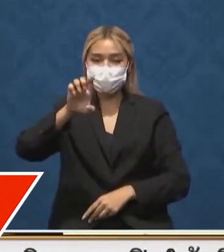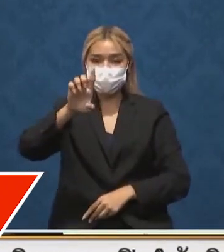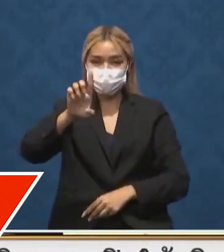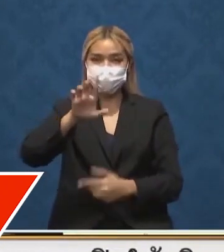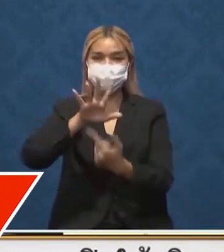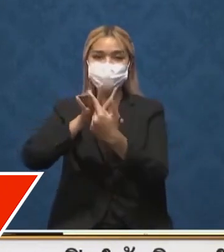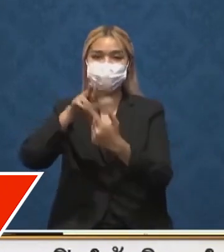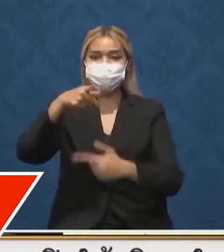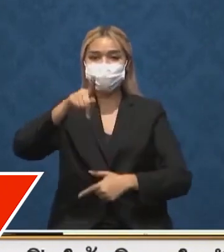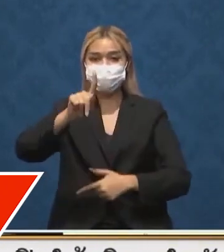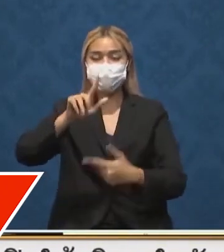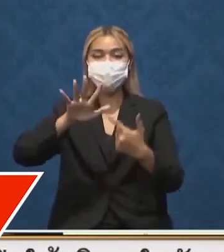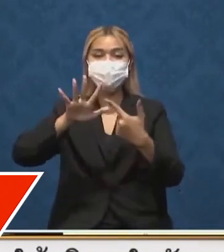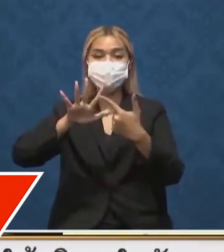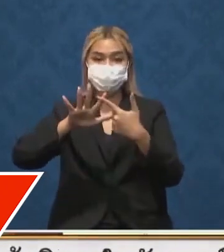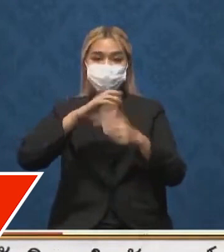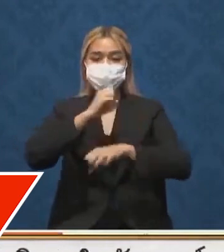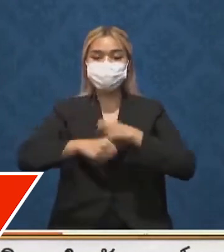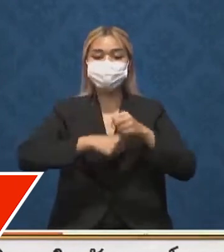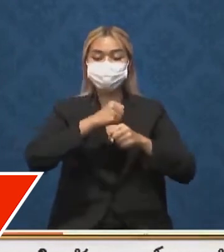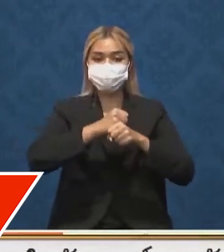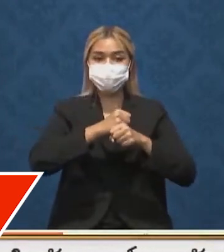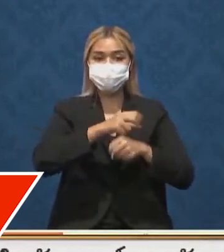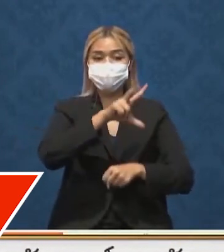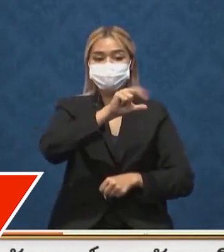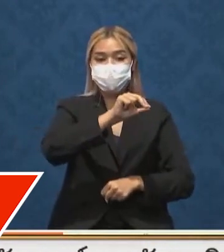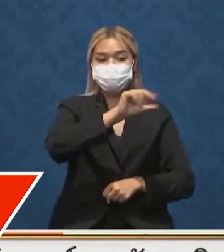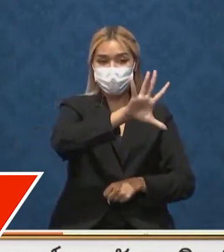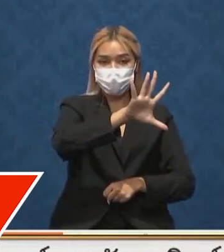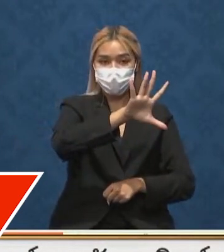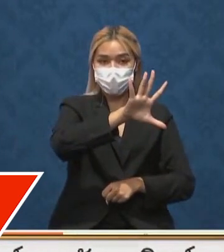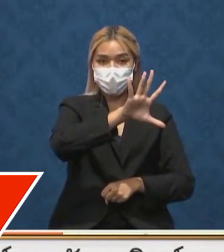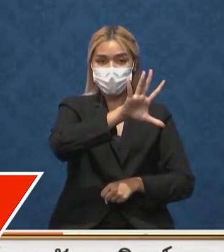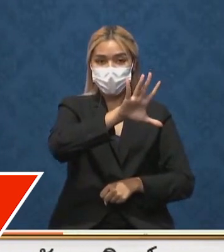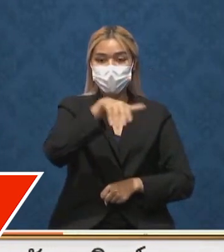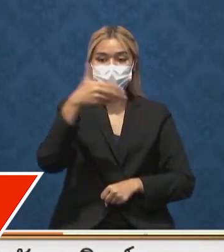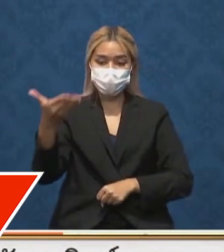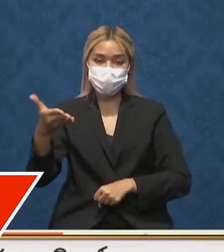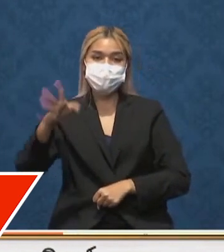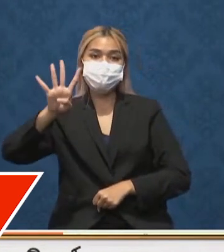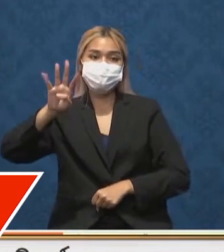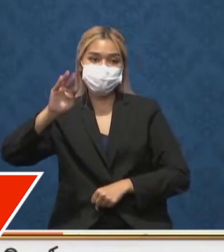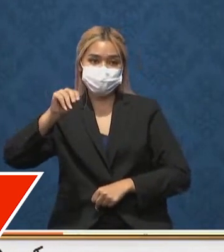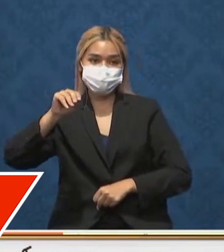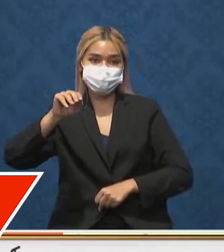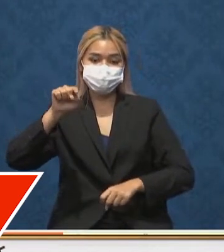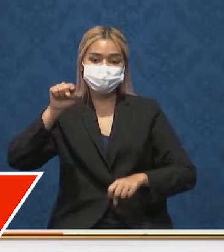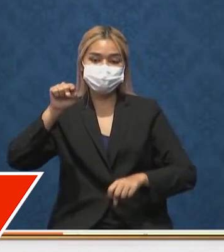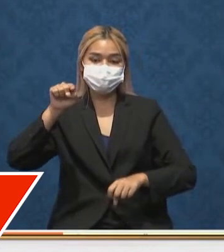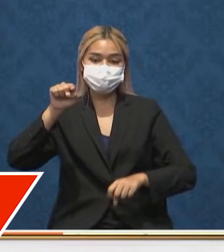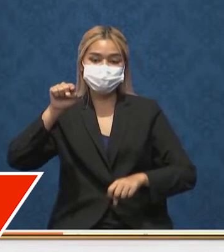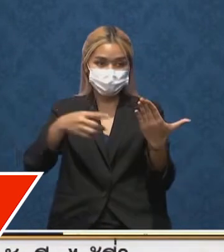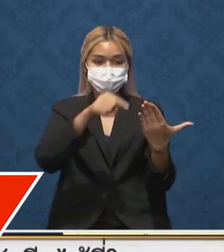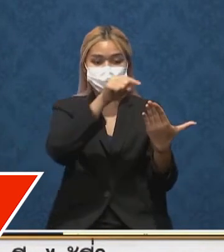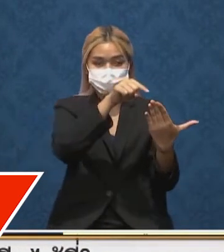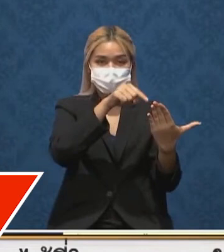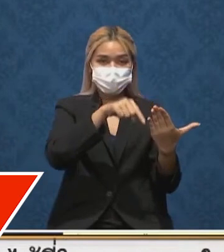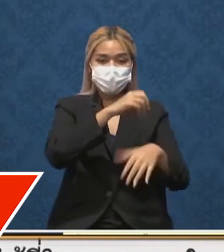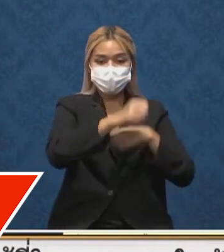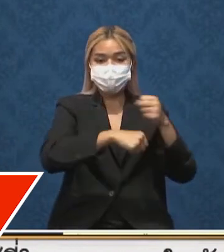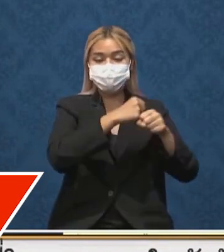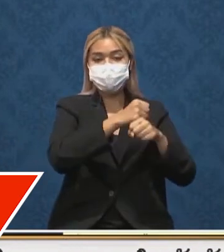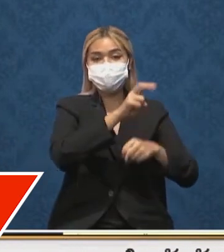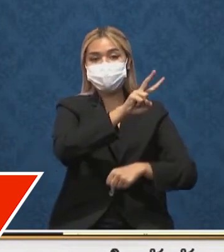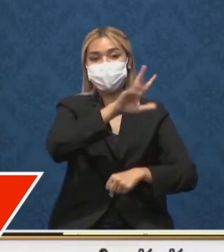2535กับปี2540ท่านประธานที่เคารพครับในภาพสีดำ